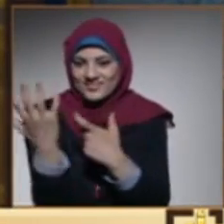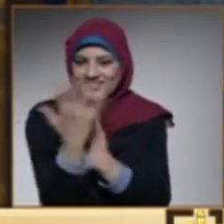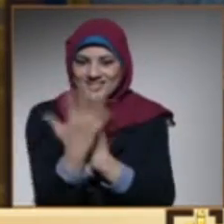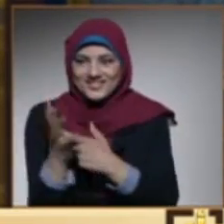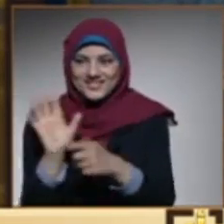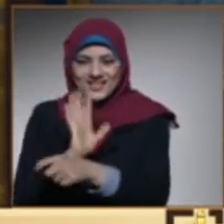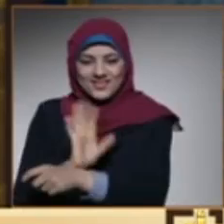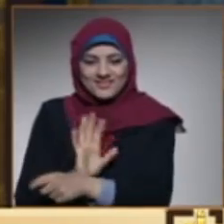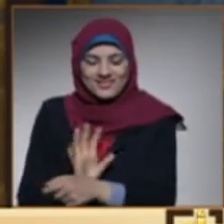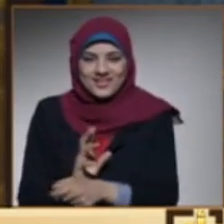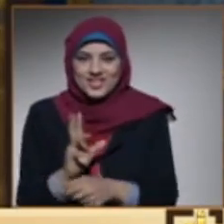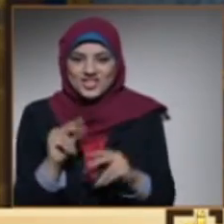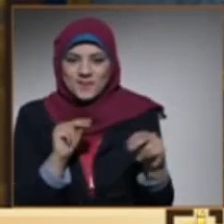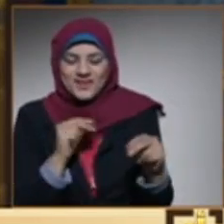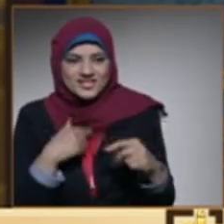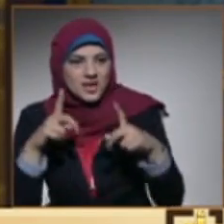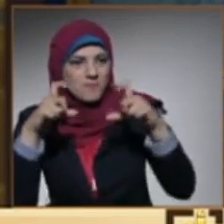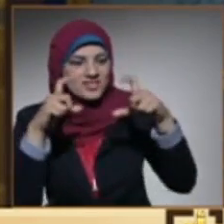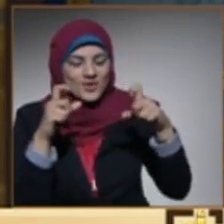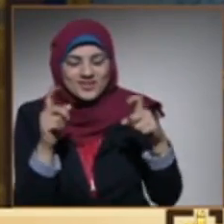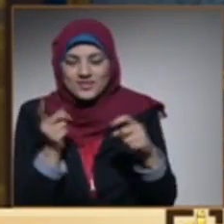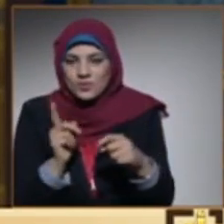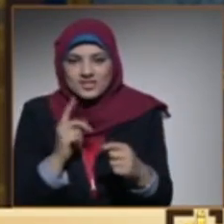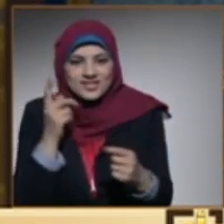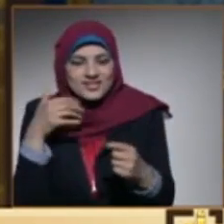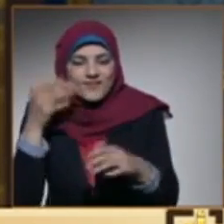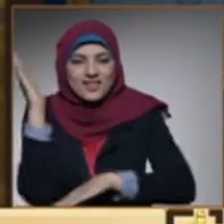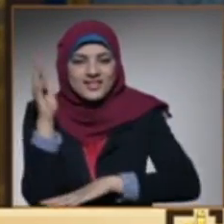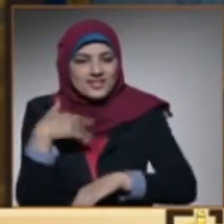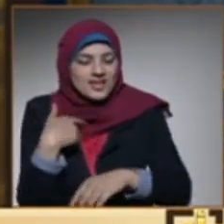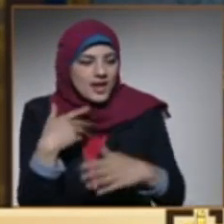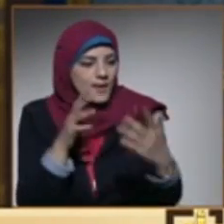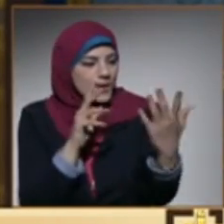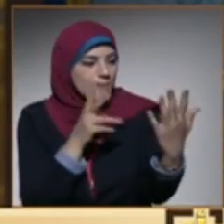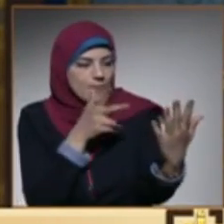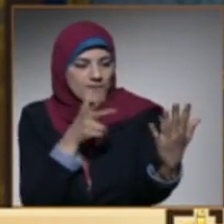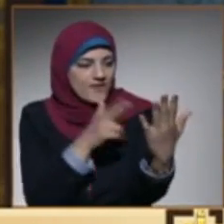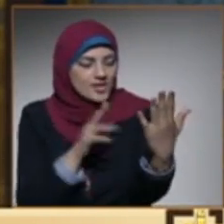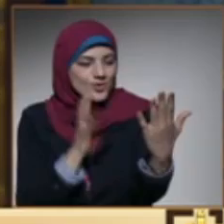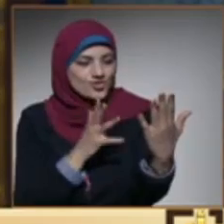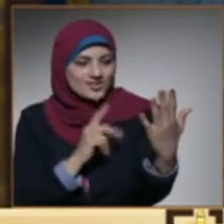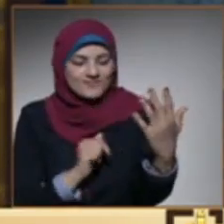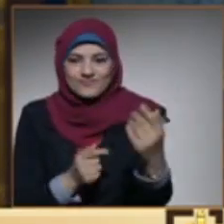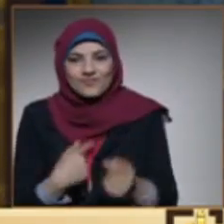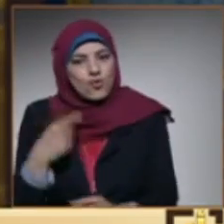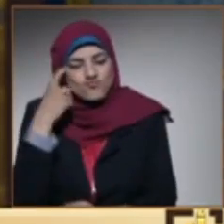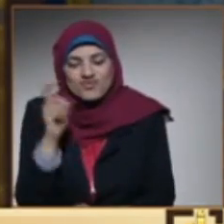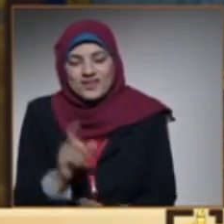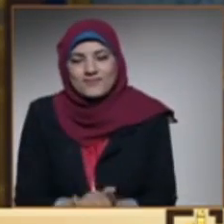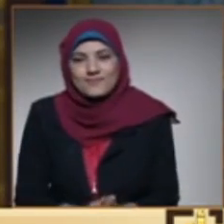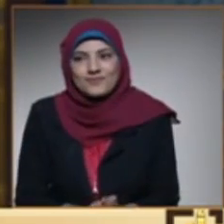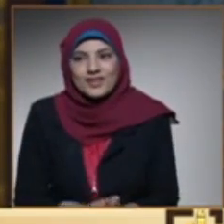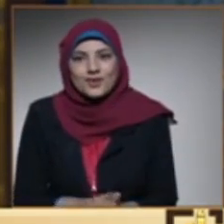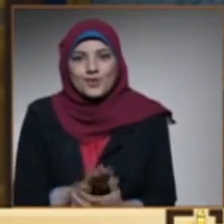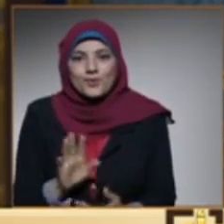كانه بيتصور معاكي، يعني كانك هو فاكر ان انت بتصوري سيلفي اصلا، هو ما يعرفش ان احنا بنتكلم بالاشاره، او واحد مثلا طول ما هو ماشي يفضل